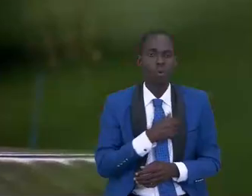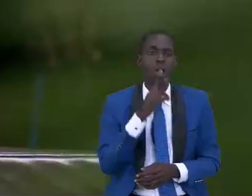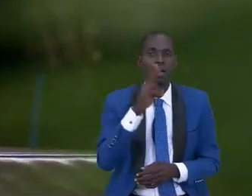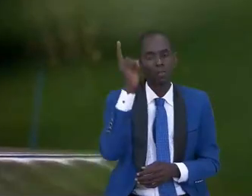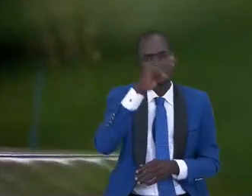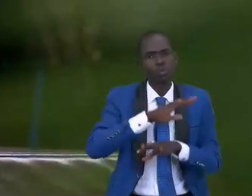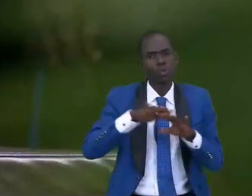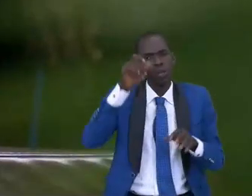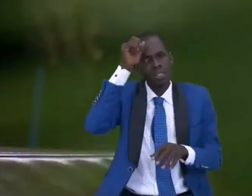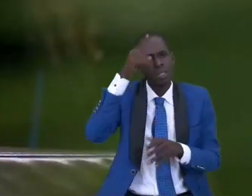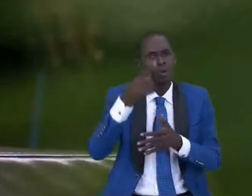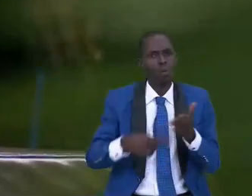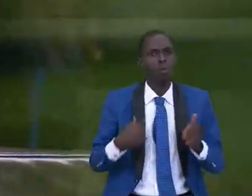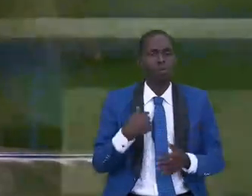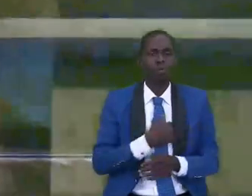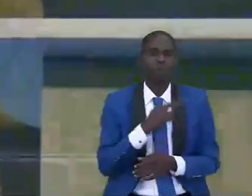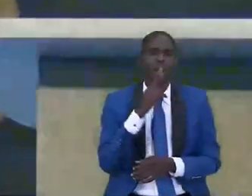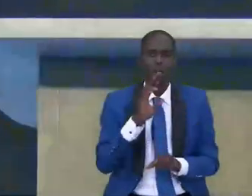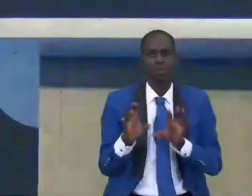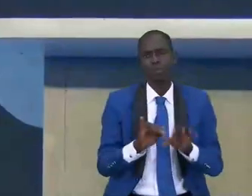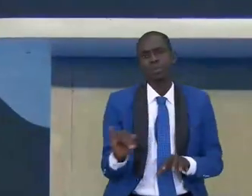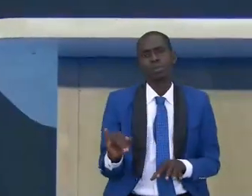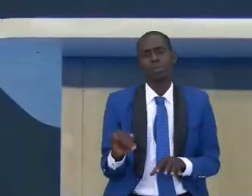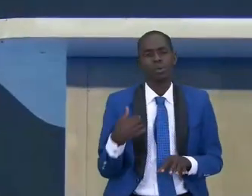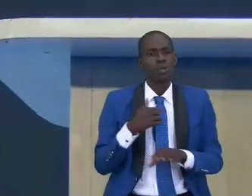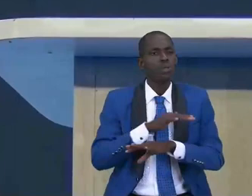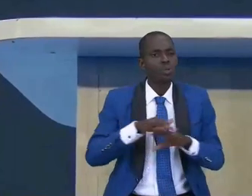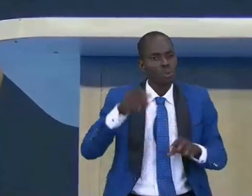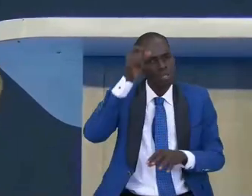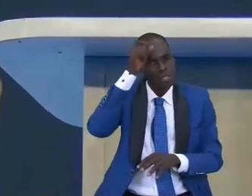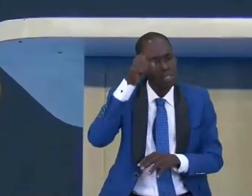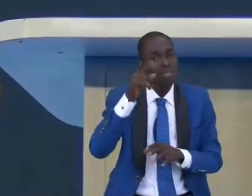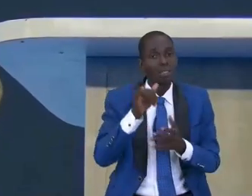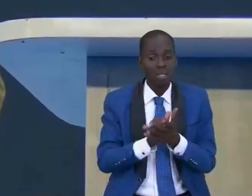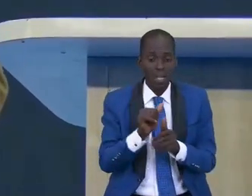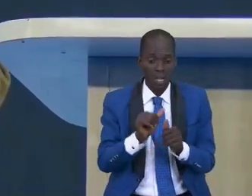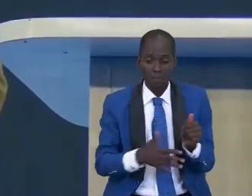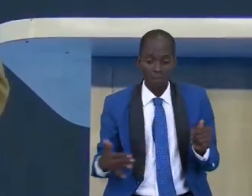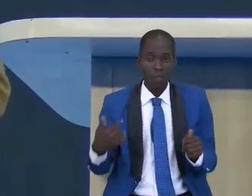ignorant. On ne savait pas ce qu'on faisait. On ne savait pas que